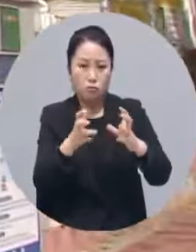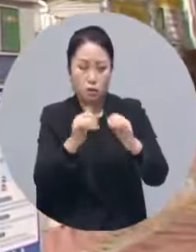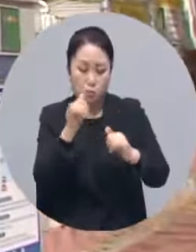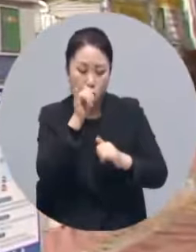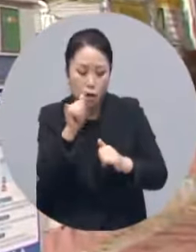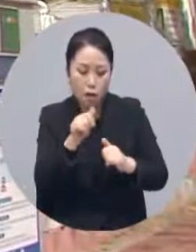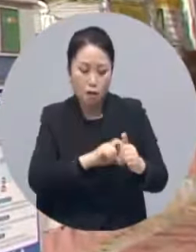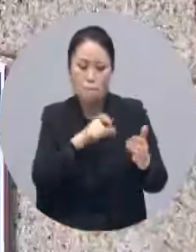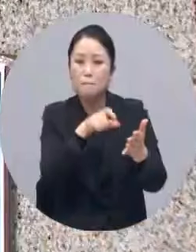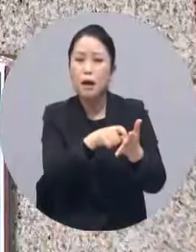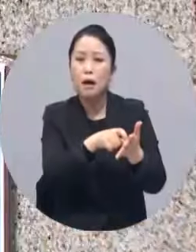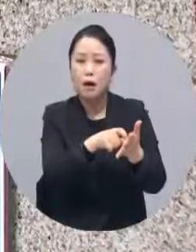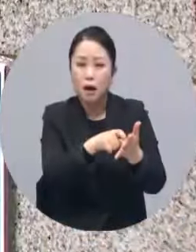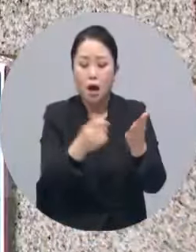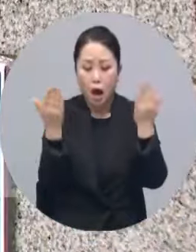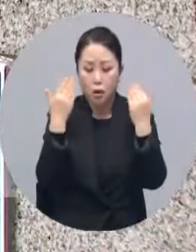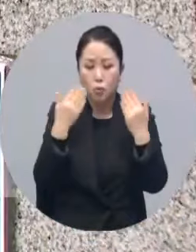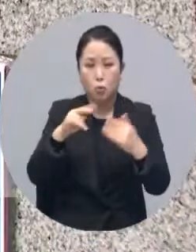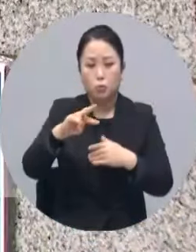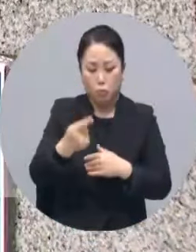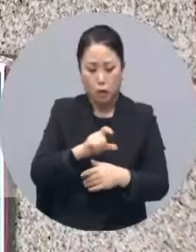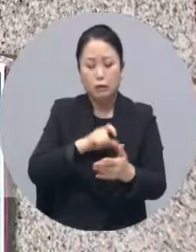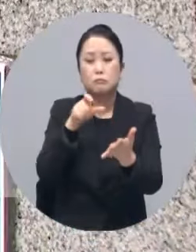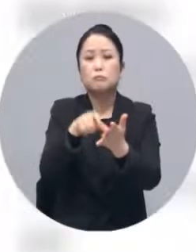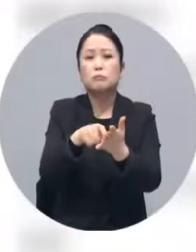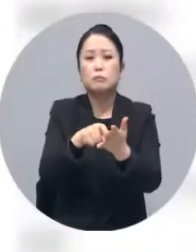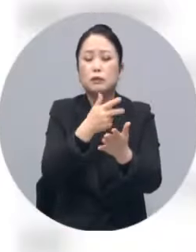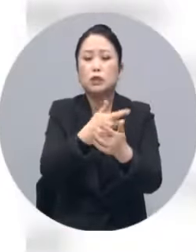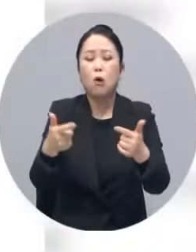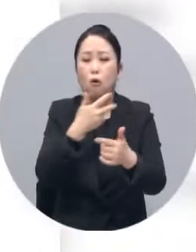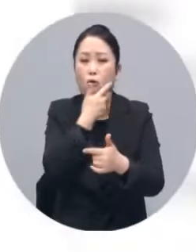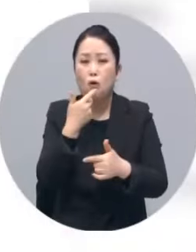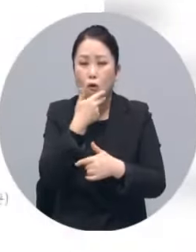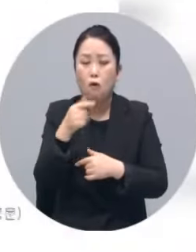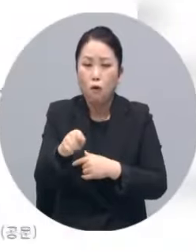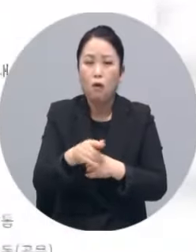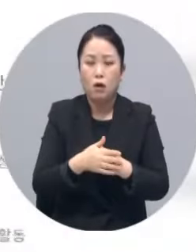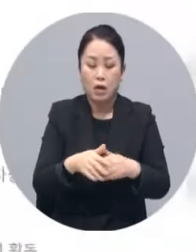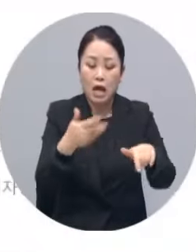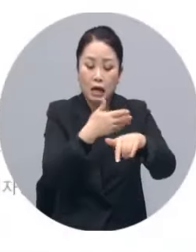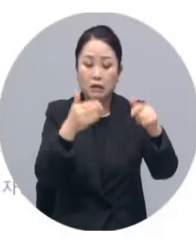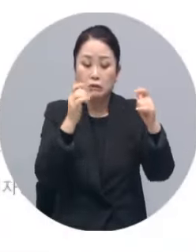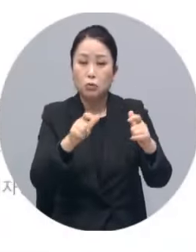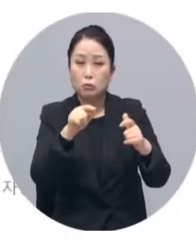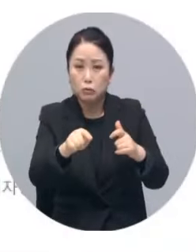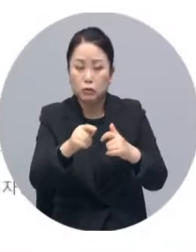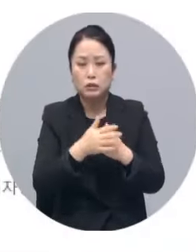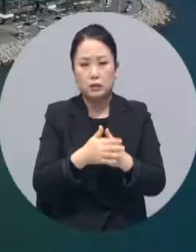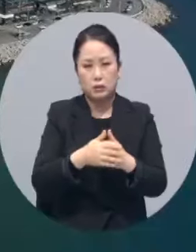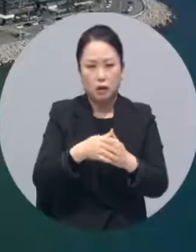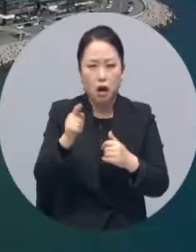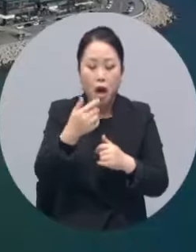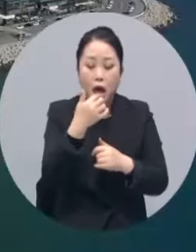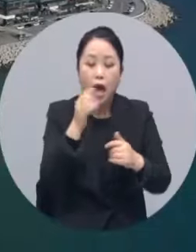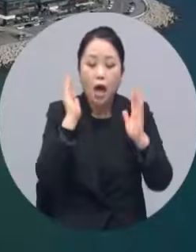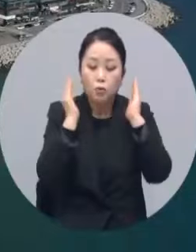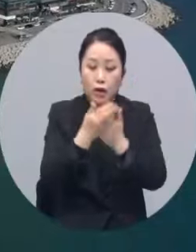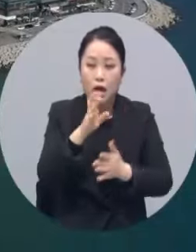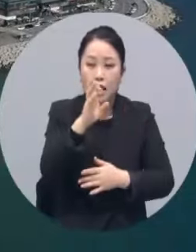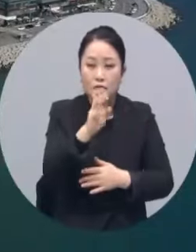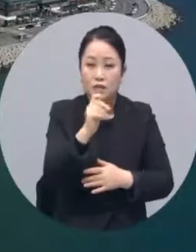쓰였습니다. 강서구청장은 한글단체가 선정한 올해 우리말 해침꾼으로도 뽑혔습니다. 해운대구의